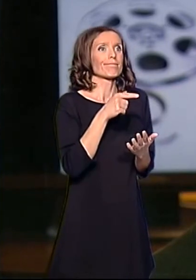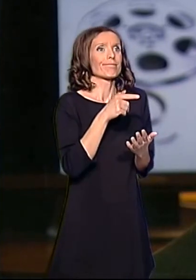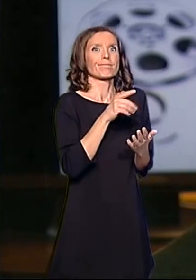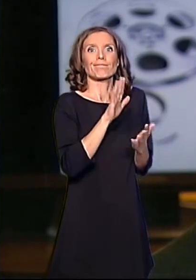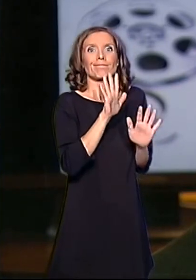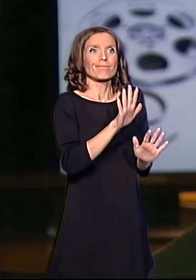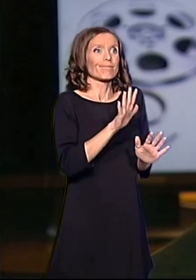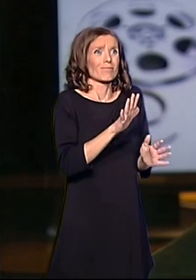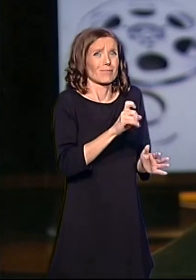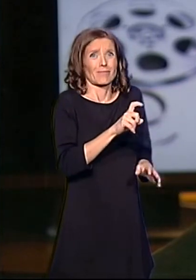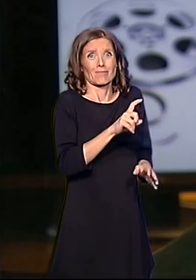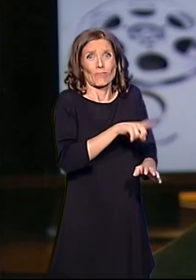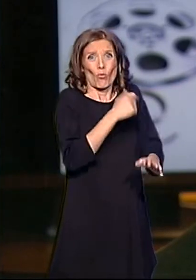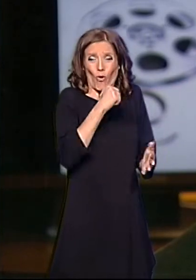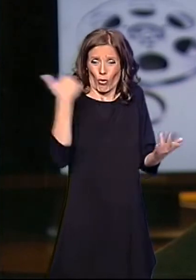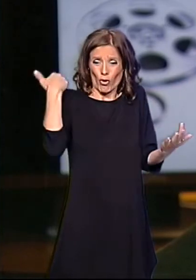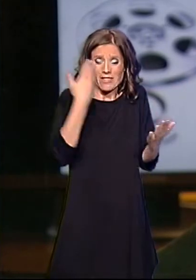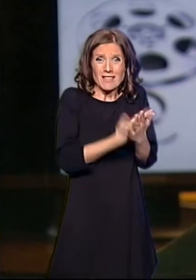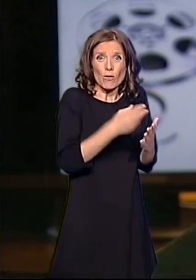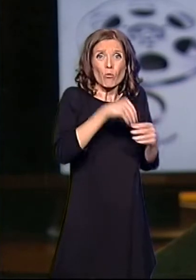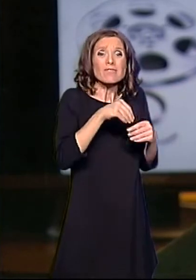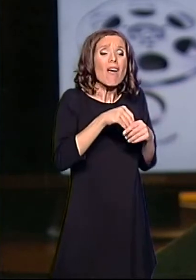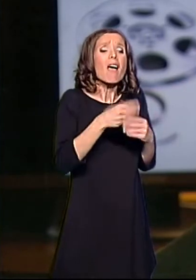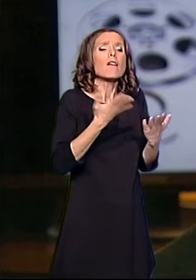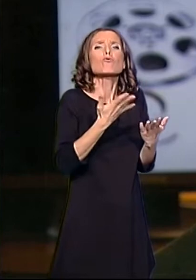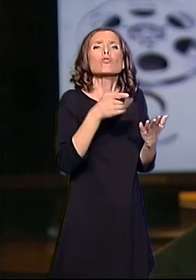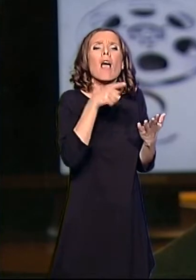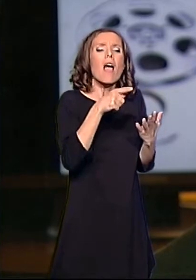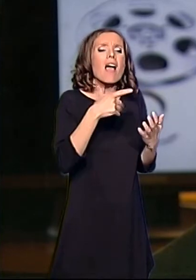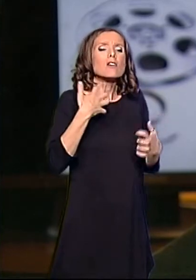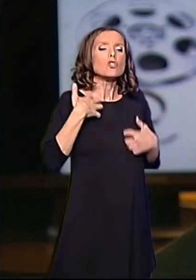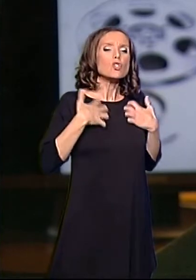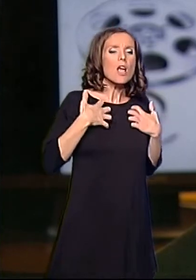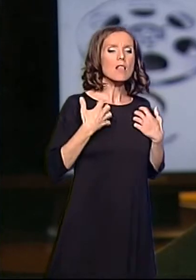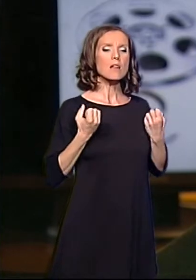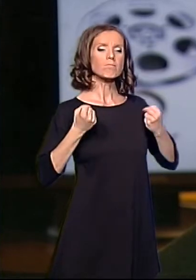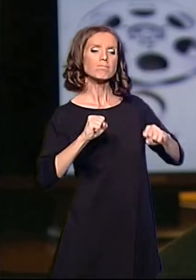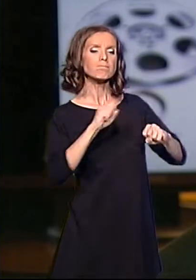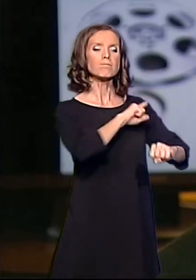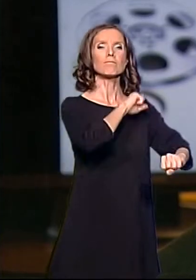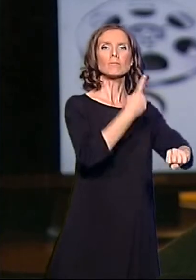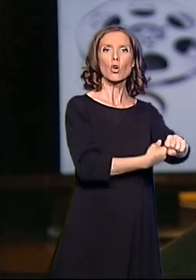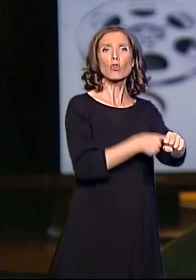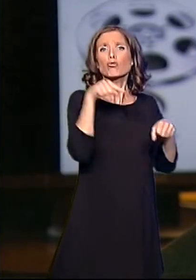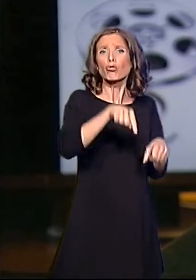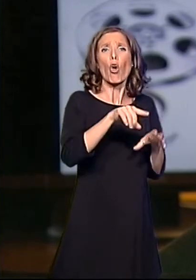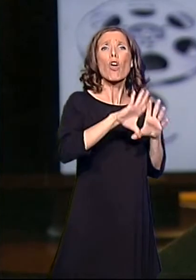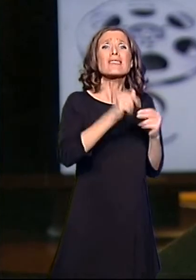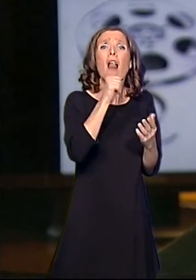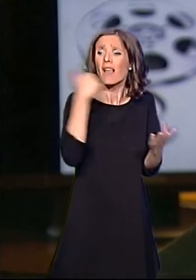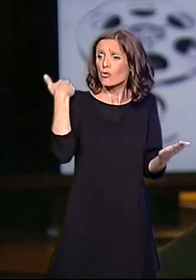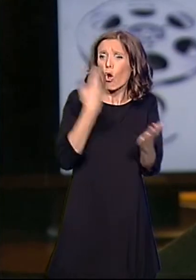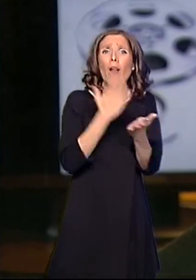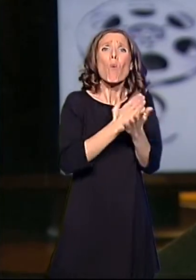toliko dugo da je u stvari istorija čovečanstva povezana sa istorijom moći ili osvajanje